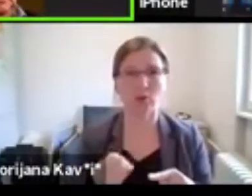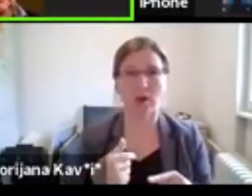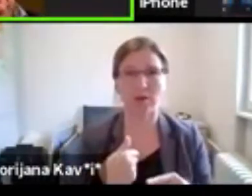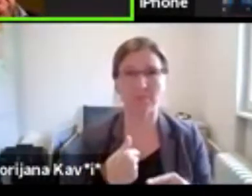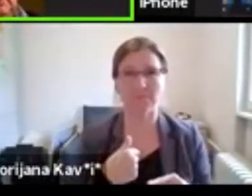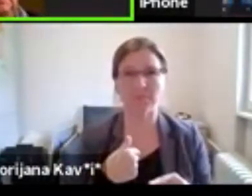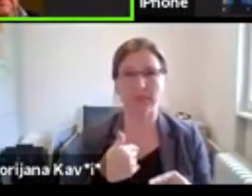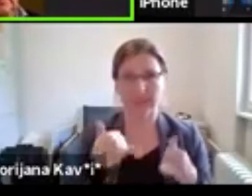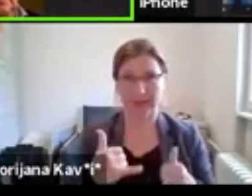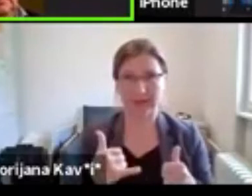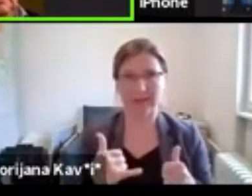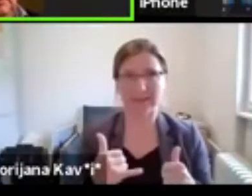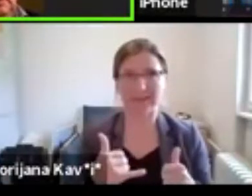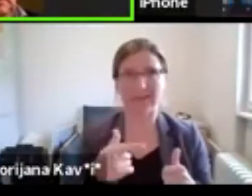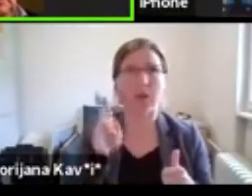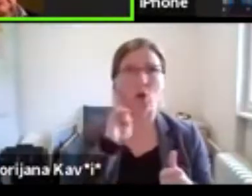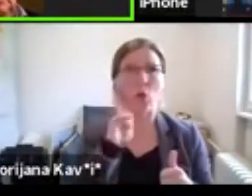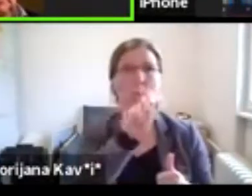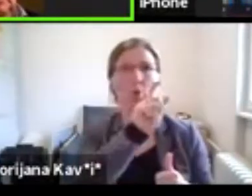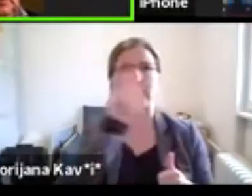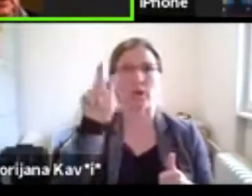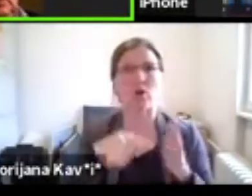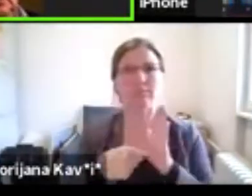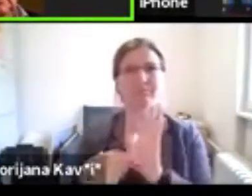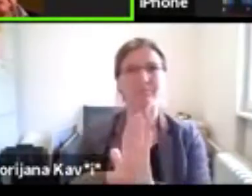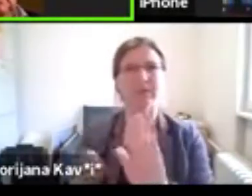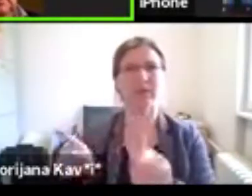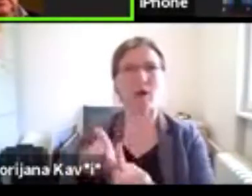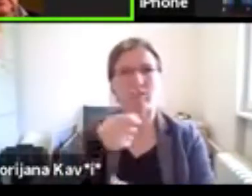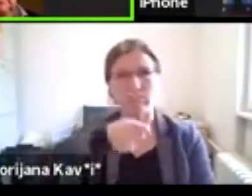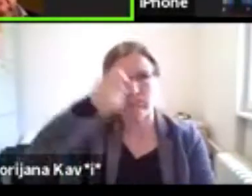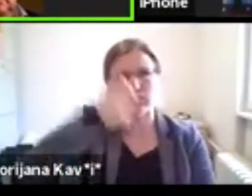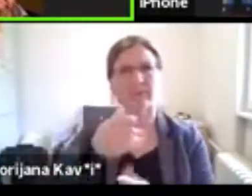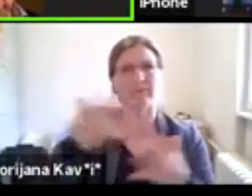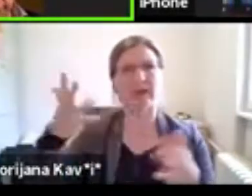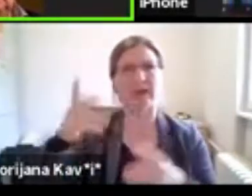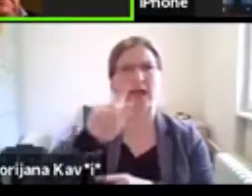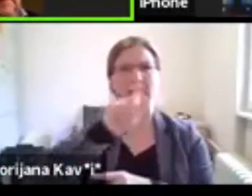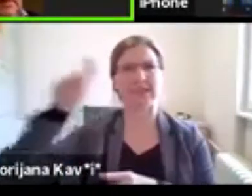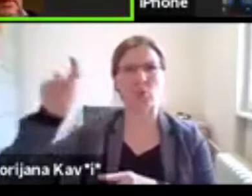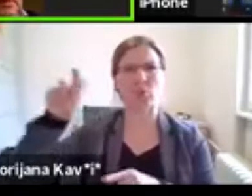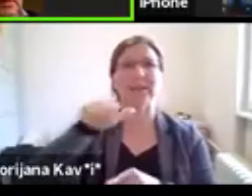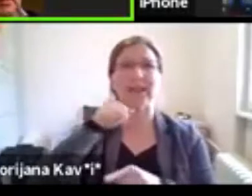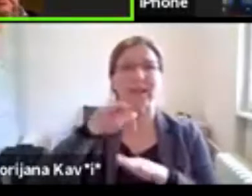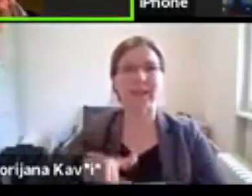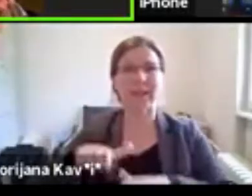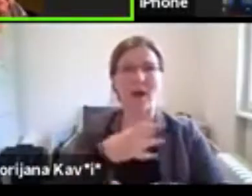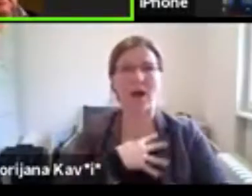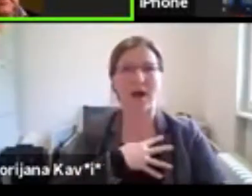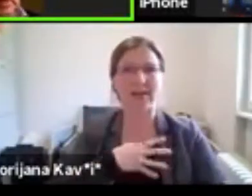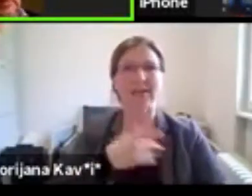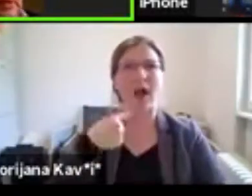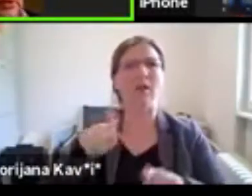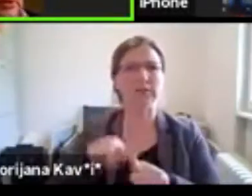danas predstavlja jednu respektabilnu instituciju, ne samo u Hrvatskoj, nego o njoj se govori i